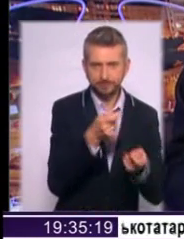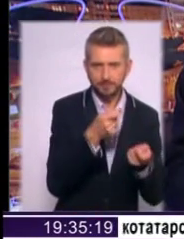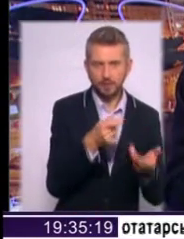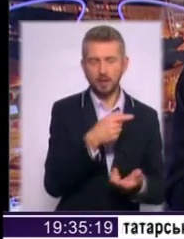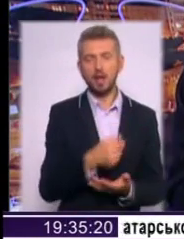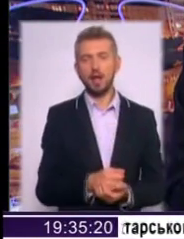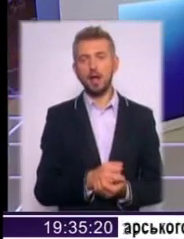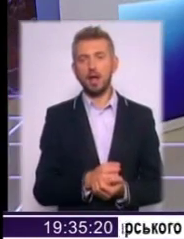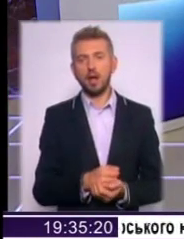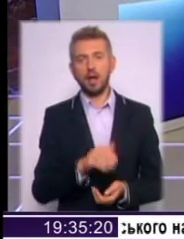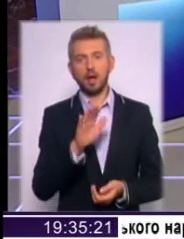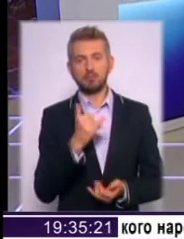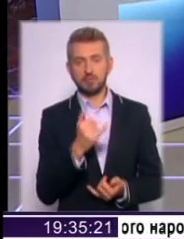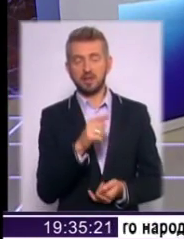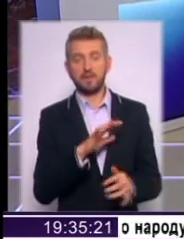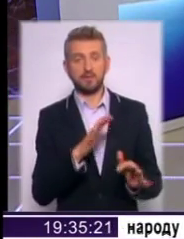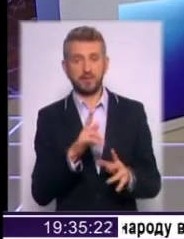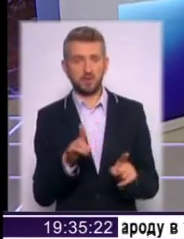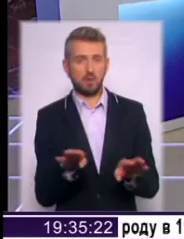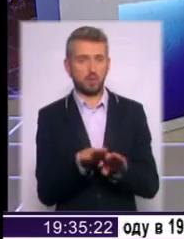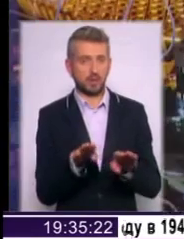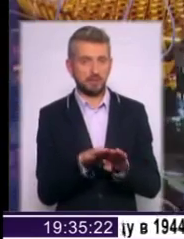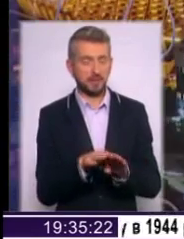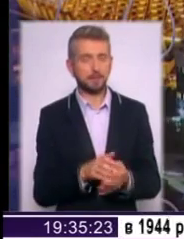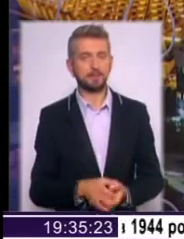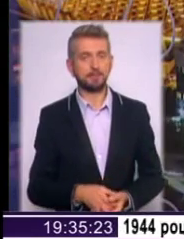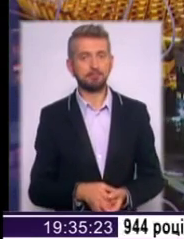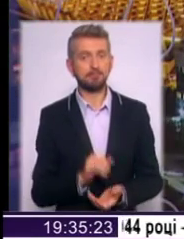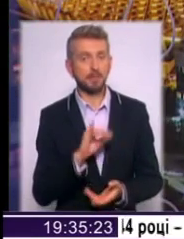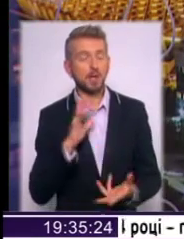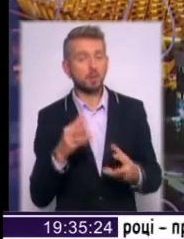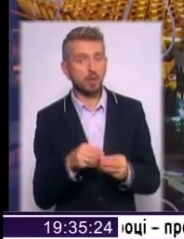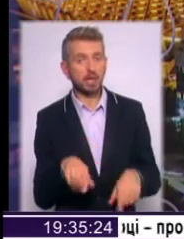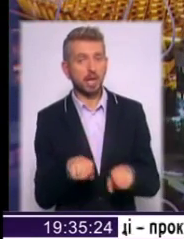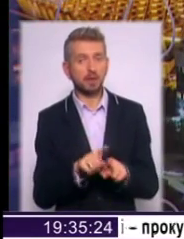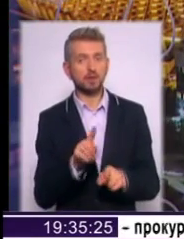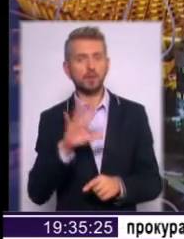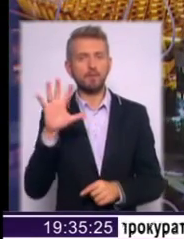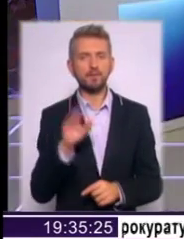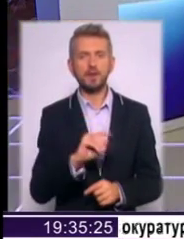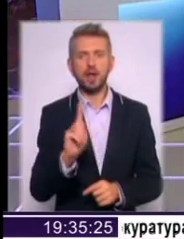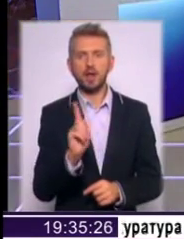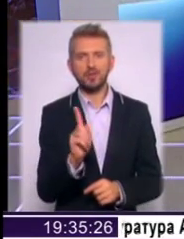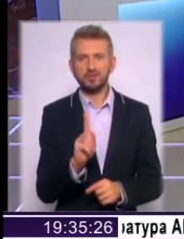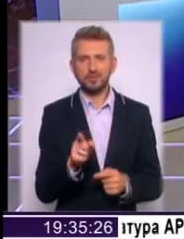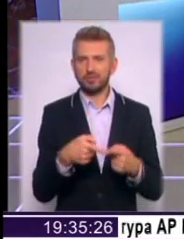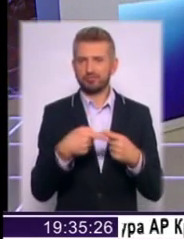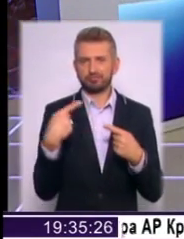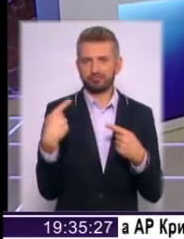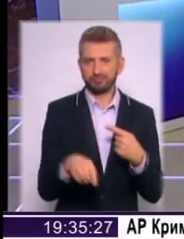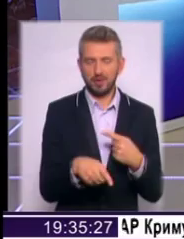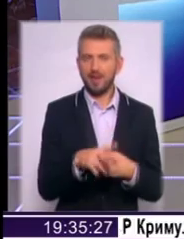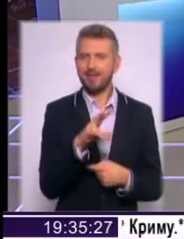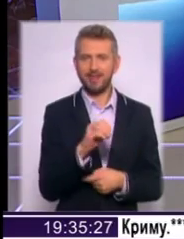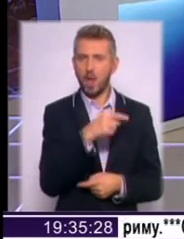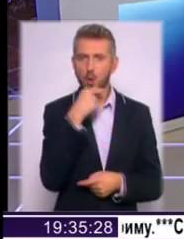і зараз там відбувається щось подібне. І результат є такий, що все, що не, так, не русське